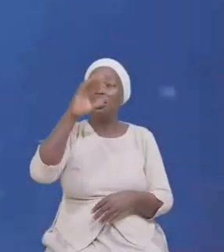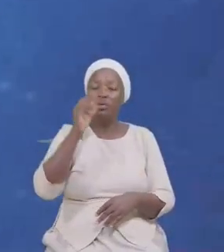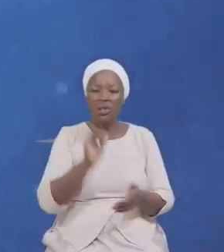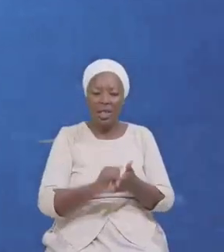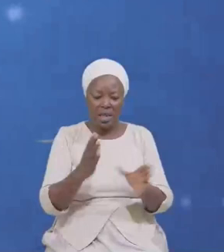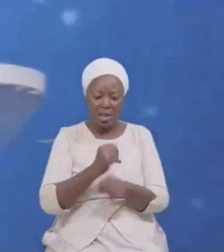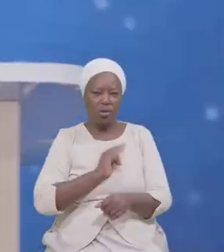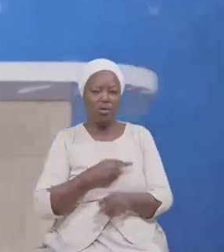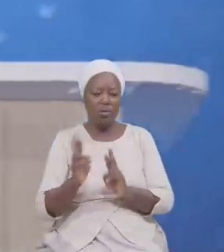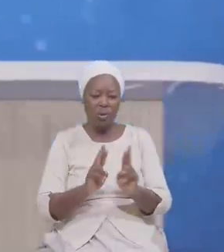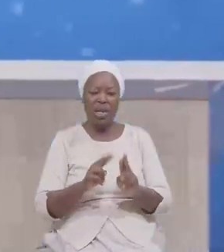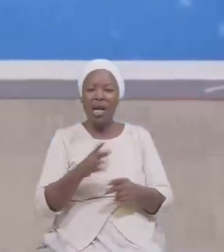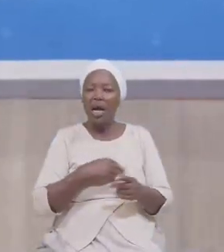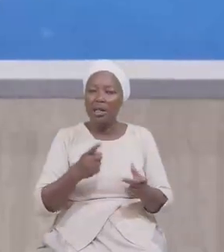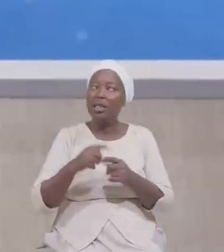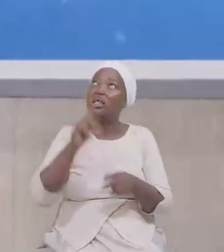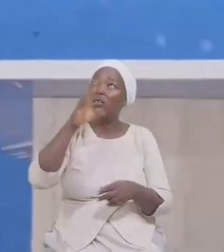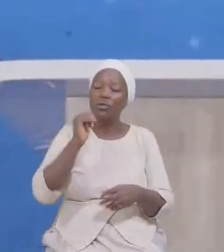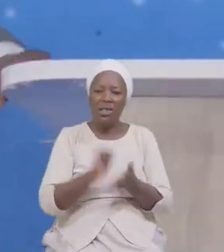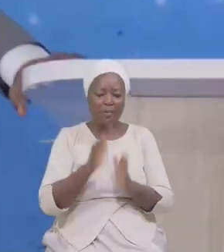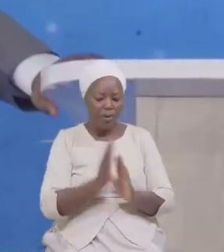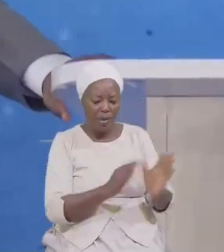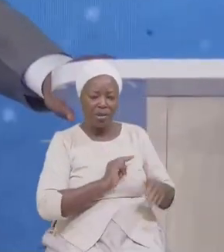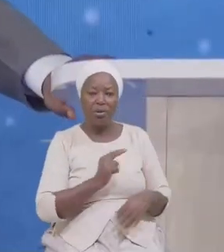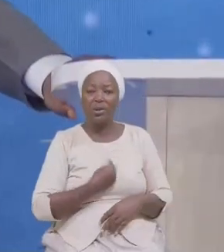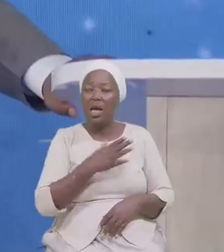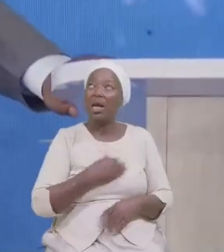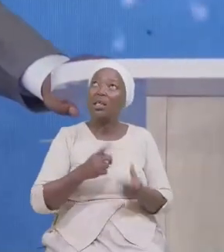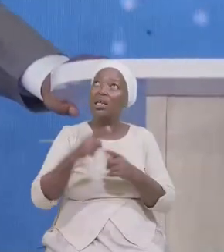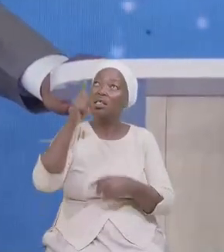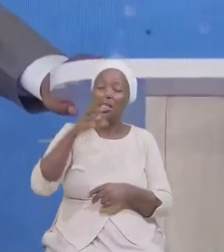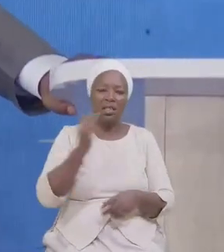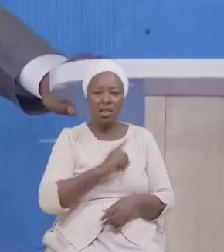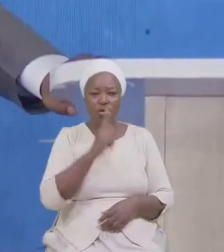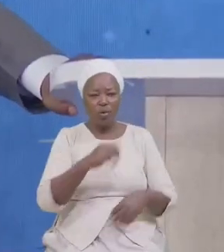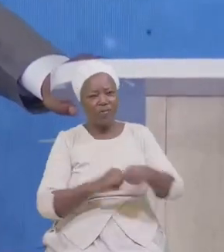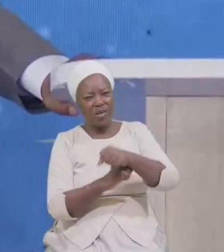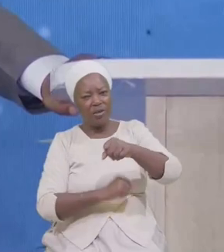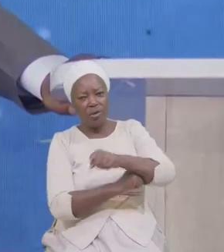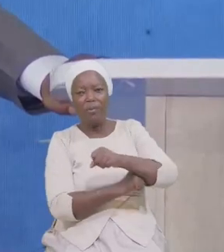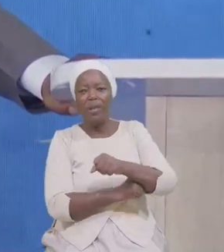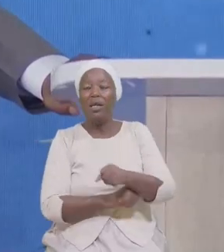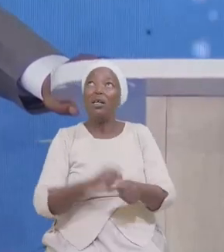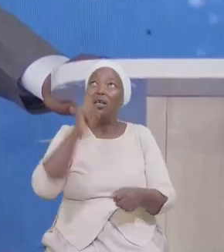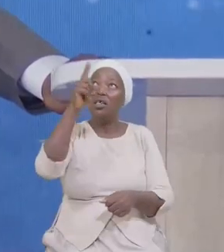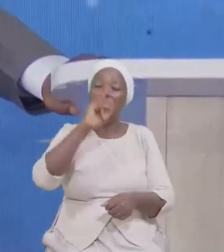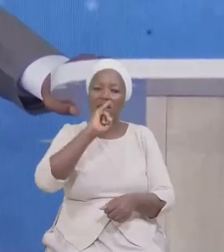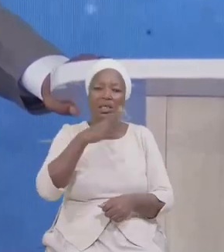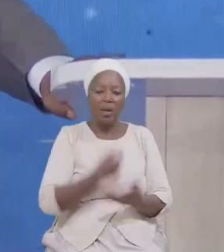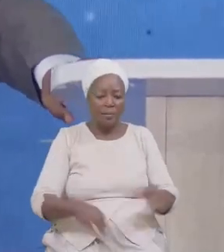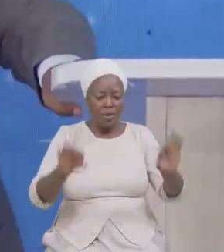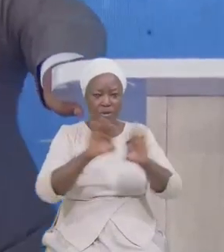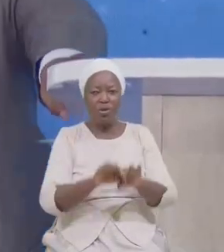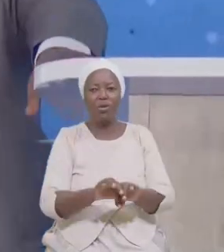prépare. Il est celui qui nous prépare. Et il dit, il est le fondement solide. Il est la pierre